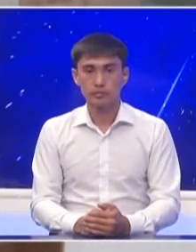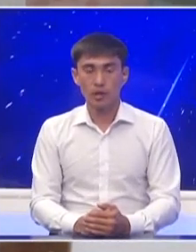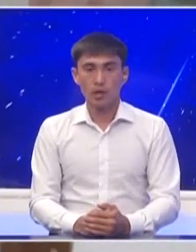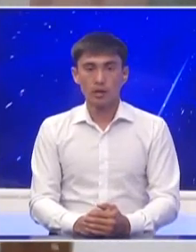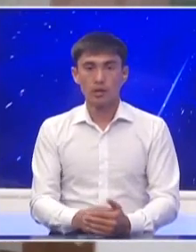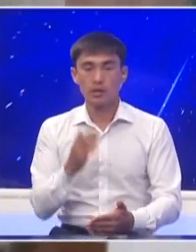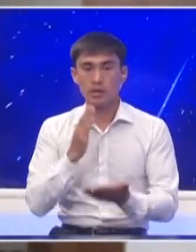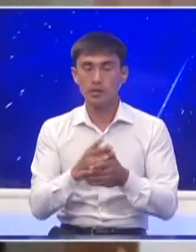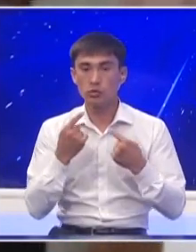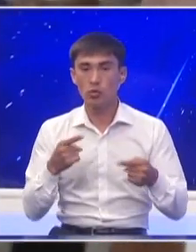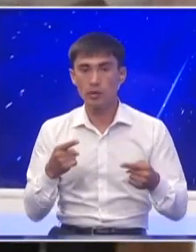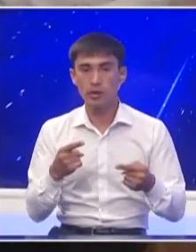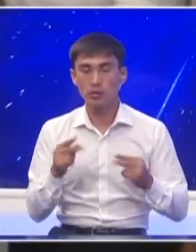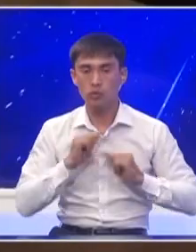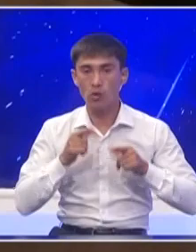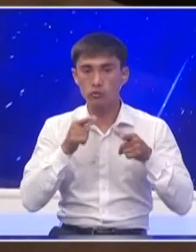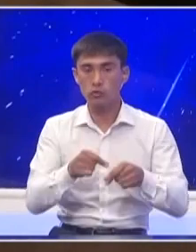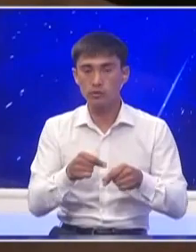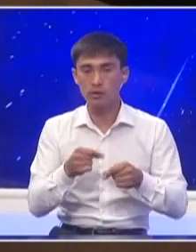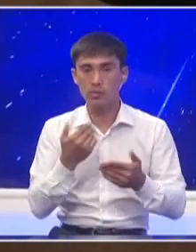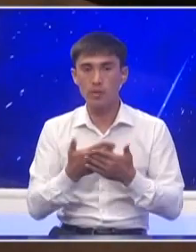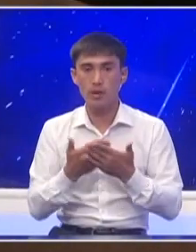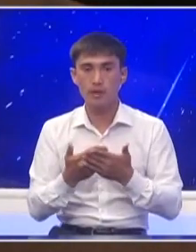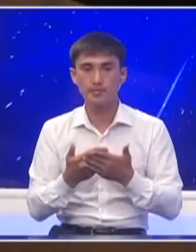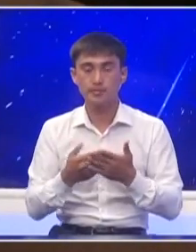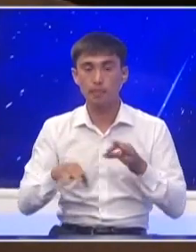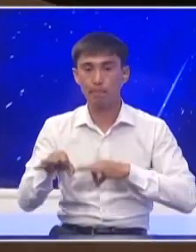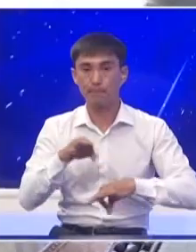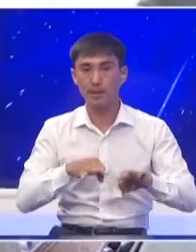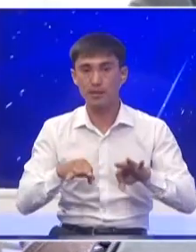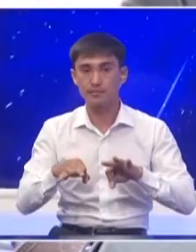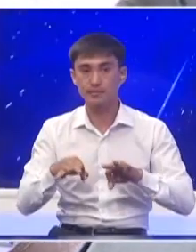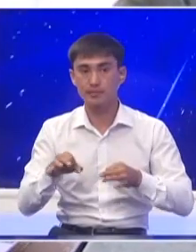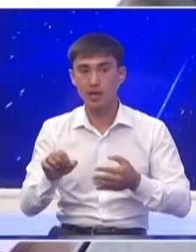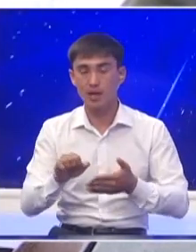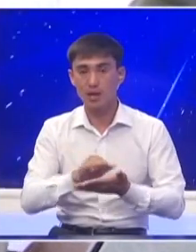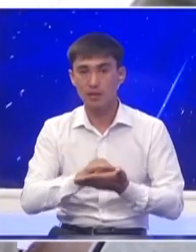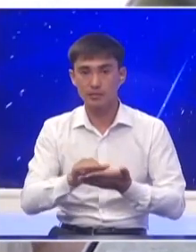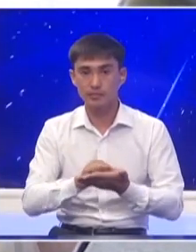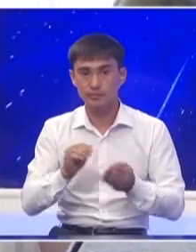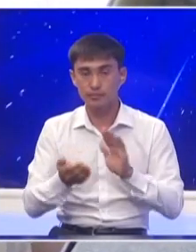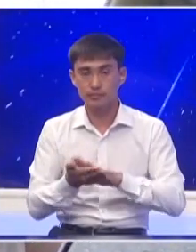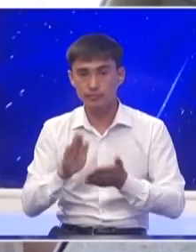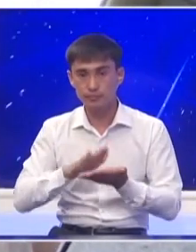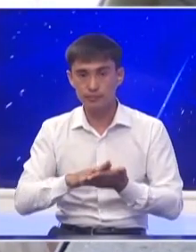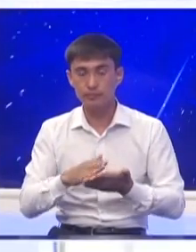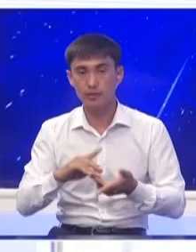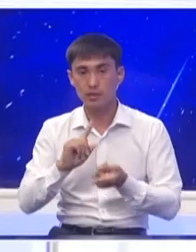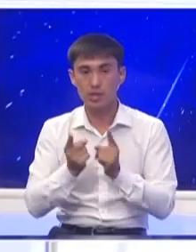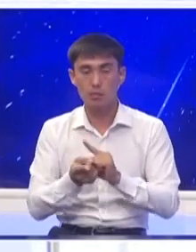Впрочем, есть и другие варианты трудоустройства. К примеру, проект «Контракт поколений». Его цель – заменить работника,